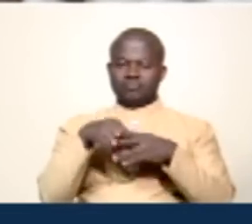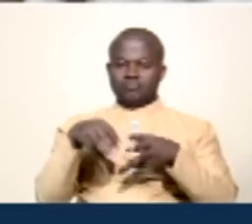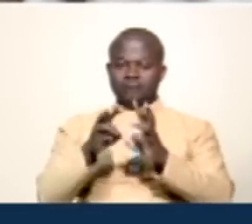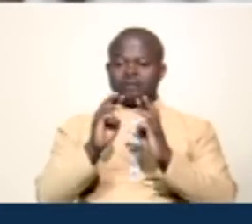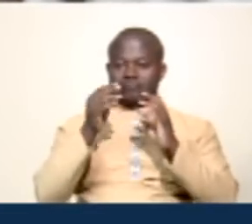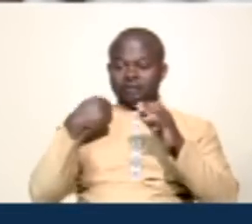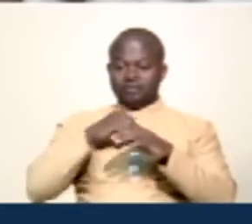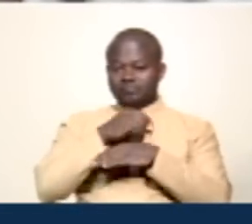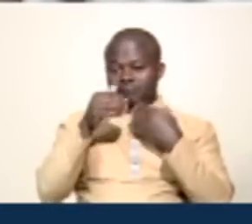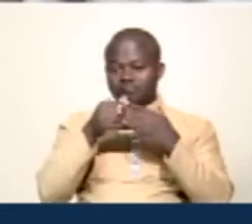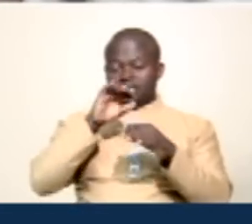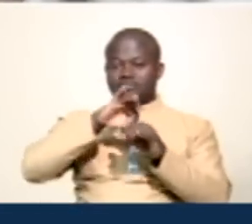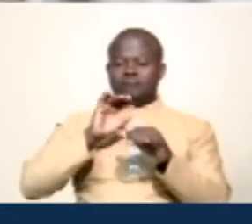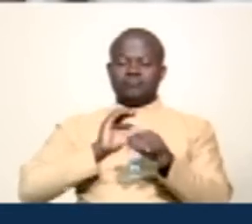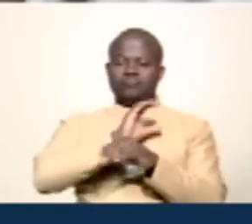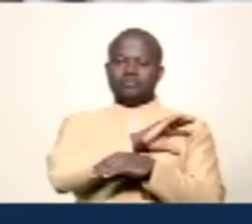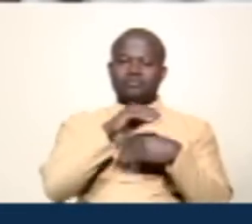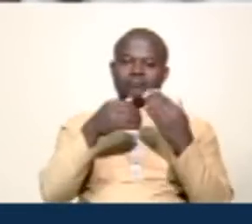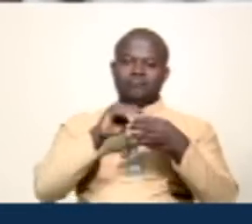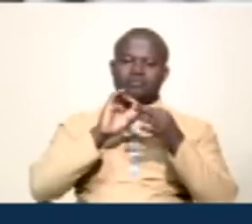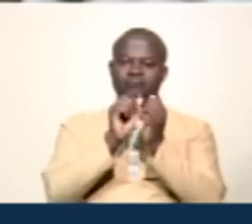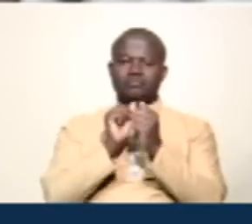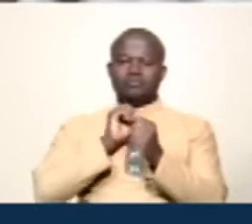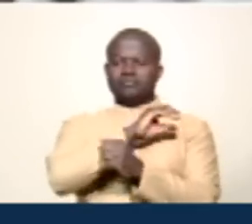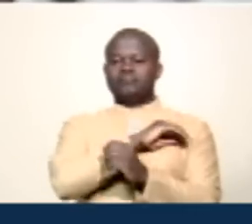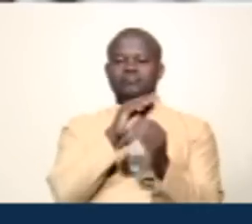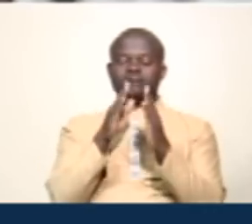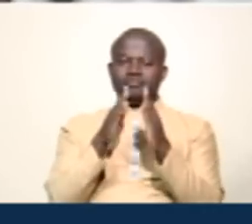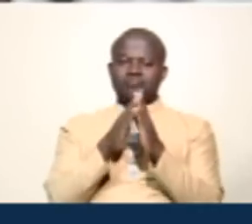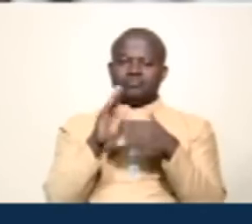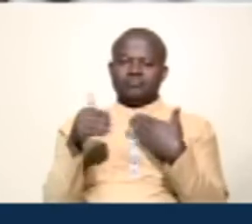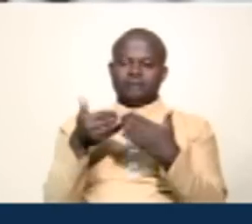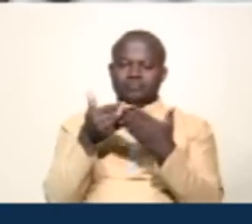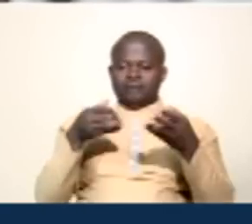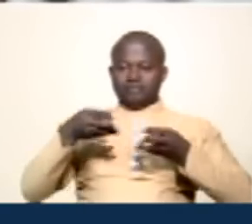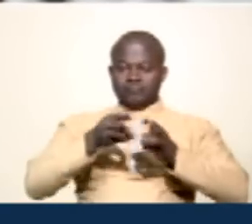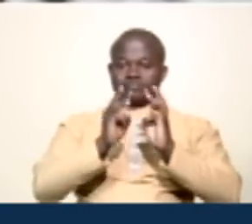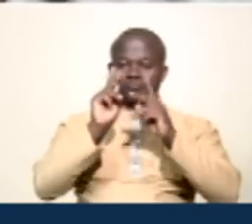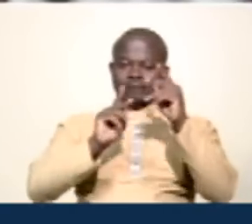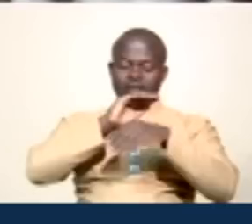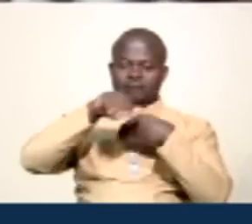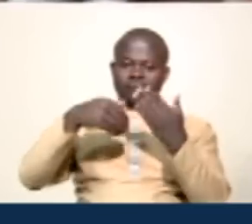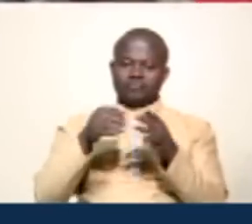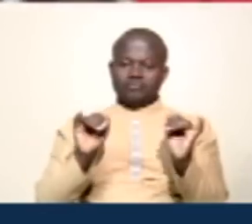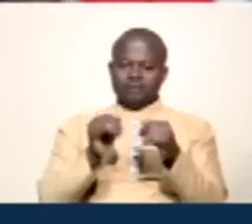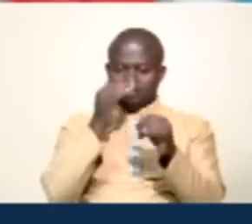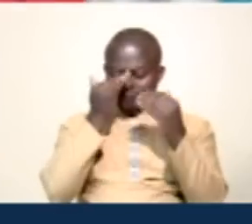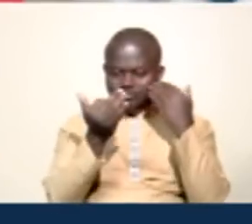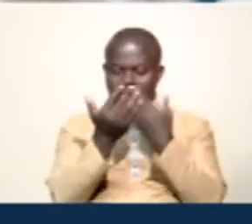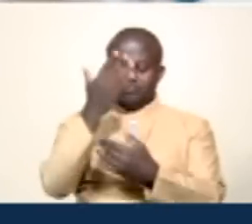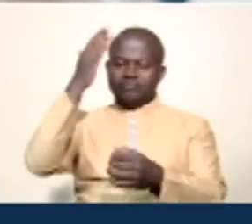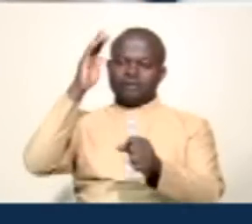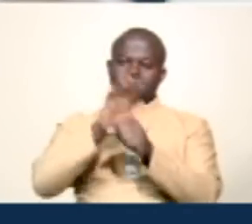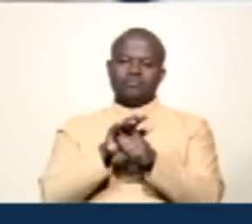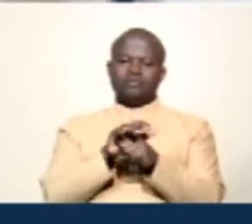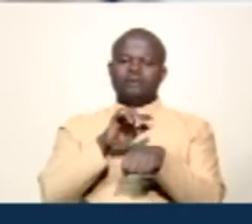buryo twatoye komite, dufatanya ndetse na komite y'umudugudu, ku buryo abo bantu bagerageza kubyuka mu masaha